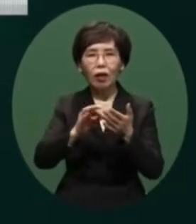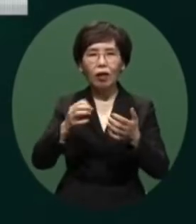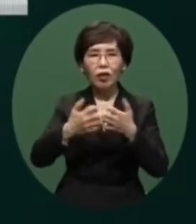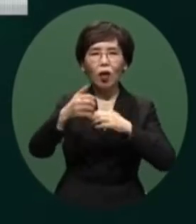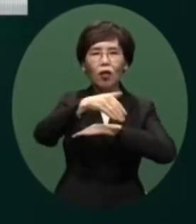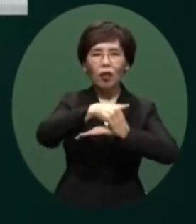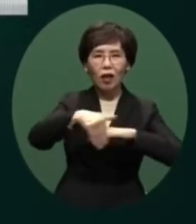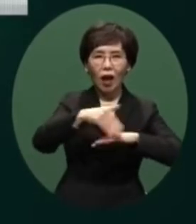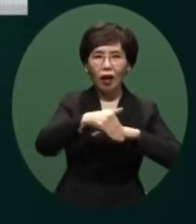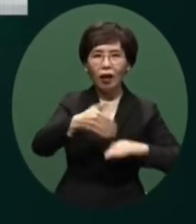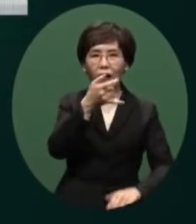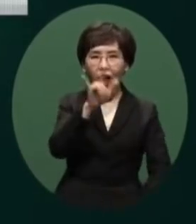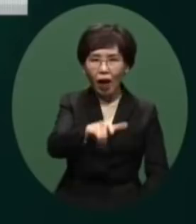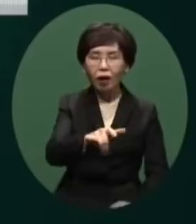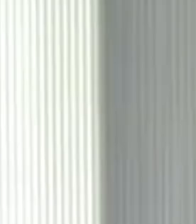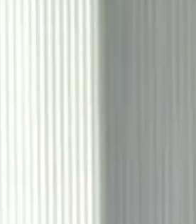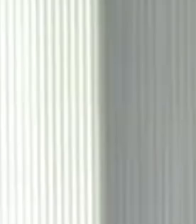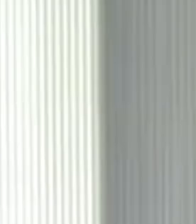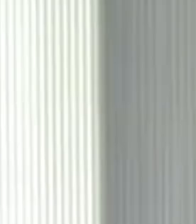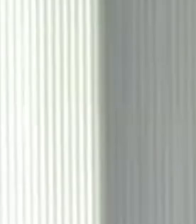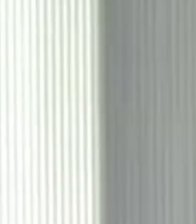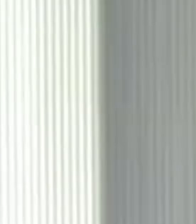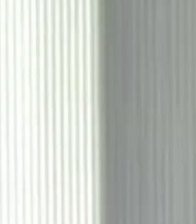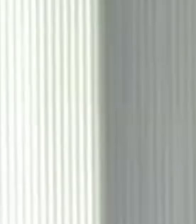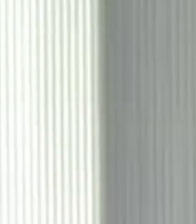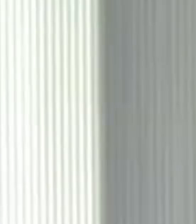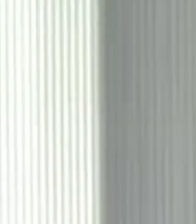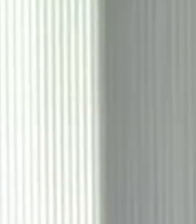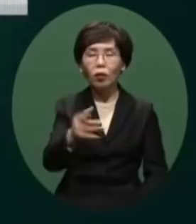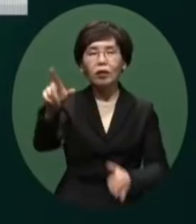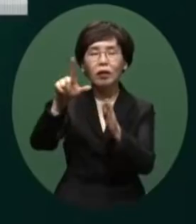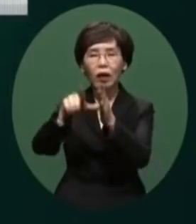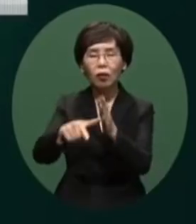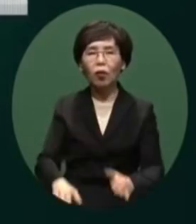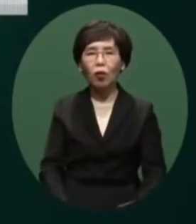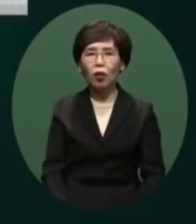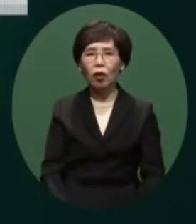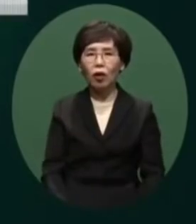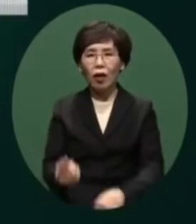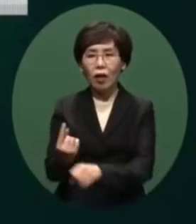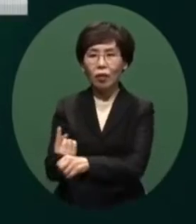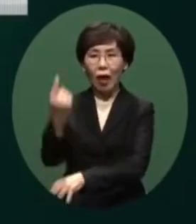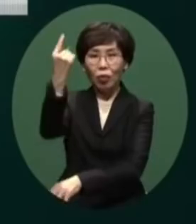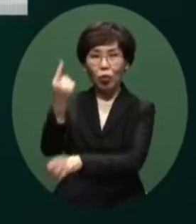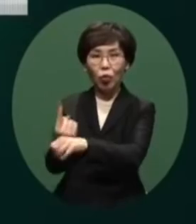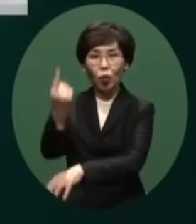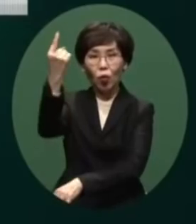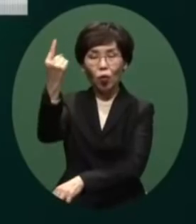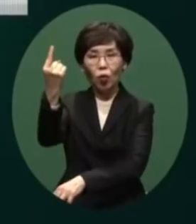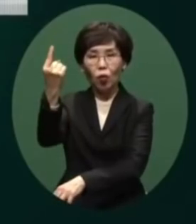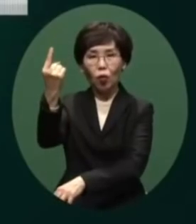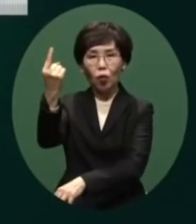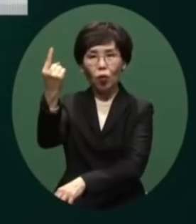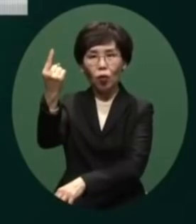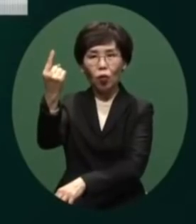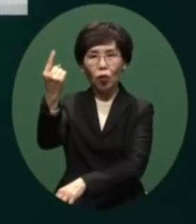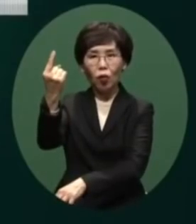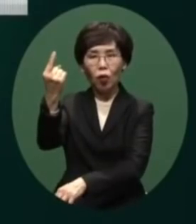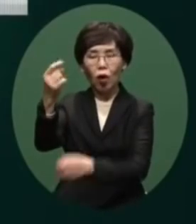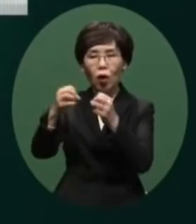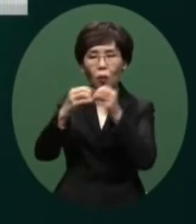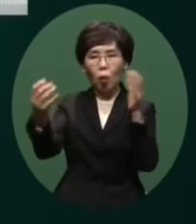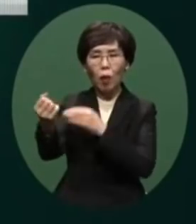전략핵이라고 봐야 되고요. 그리고 거기서도 그 탄도의 그 저 규모를